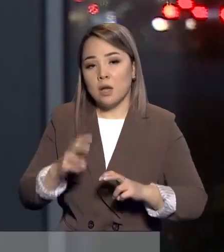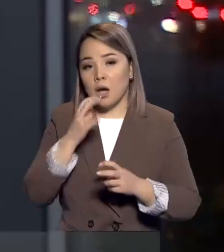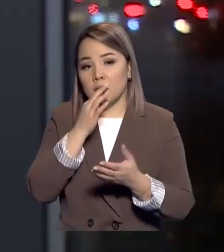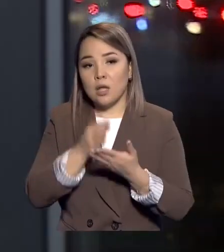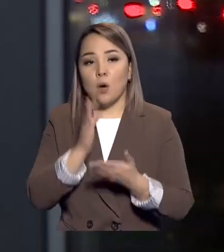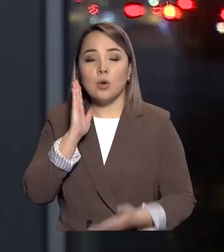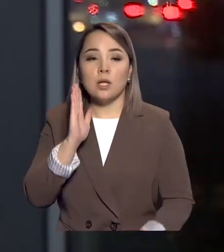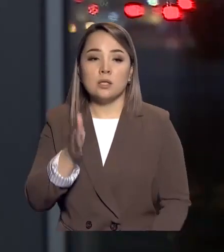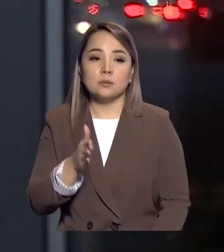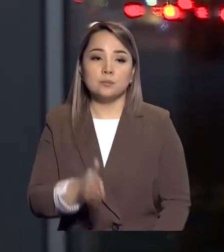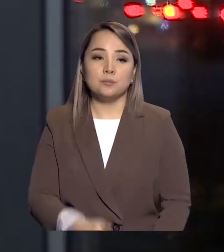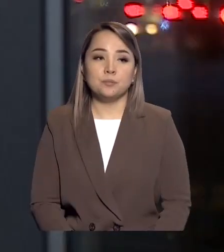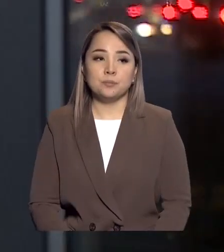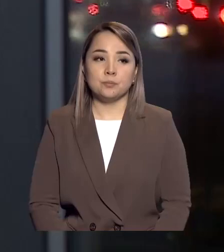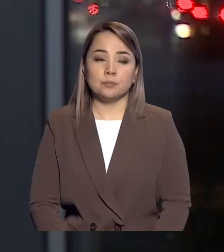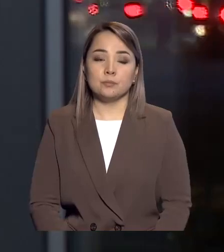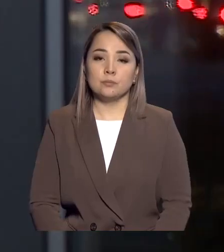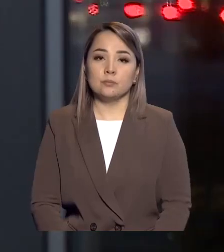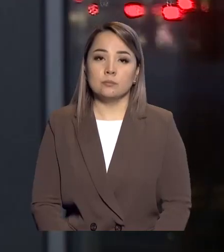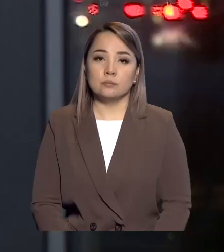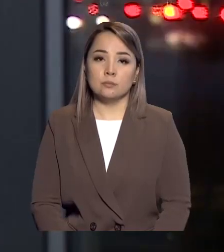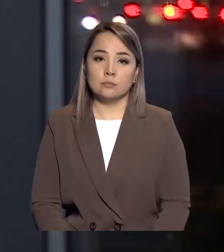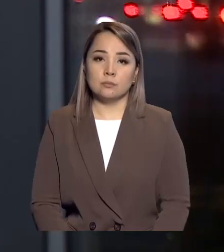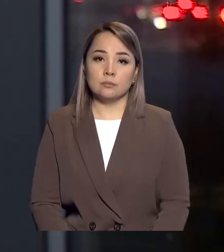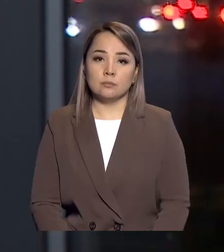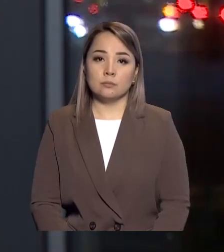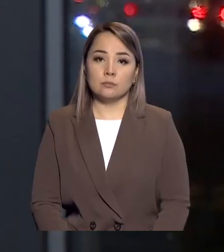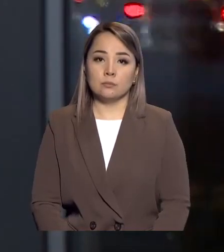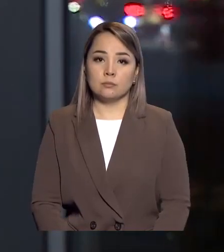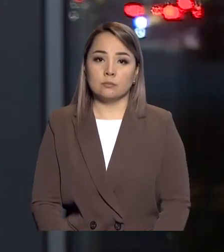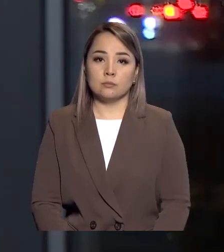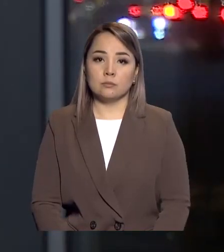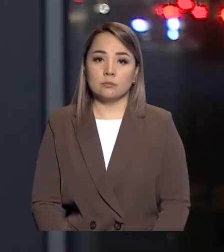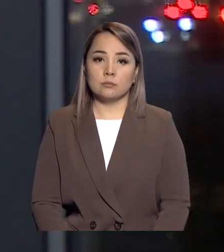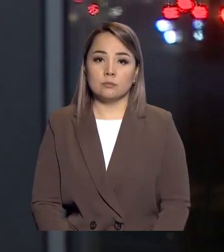жатыр. Раушан Сайлауқызы, Советхан Жағиев, Бахтияр Омар, Қазақстан ұлттық телеарнасы.